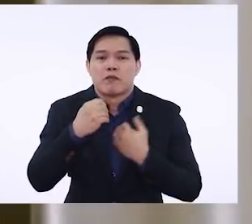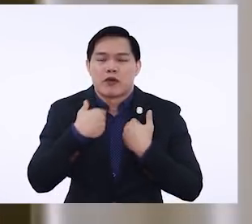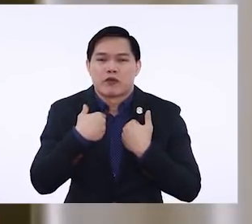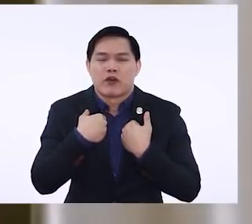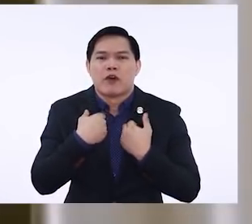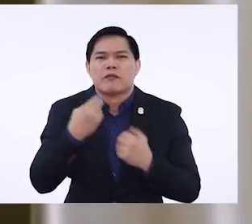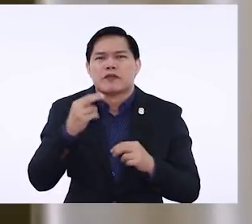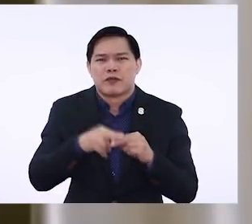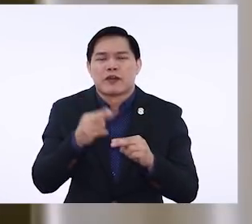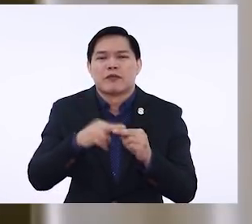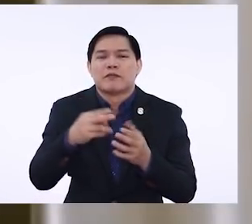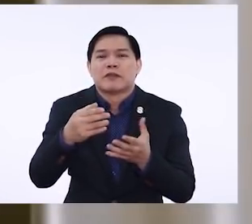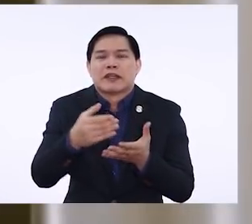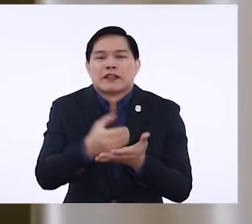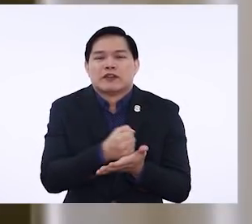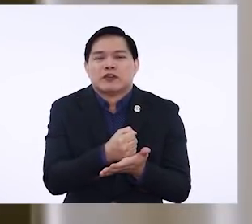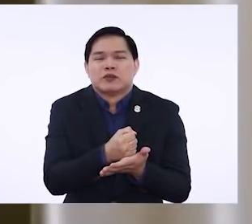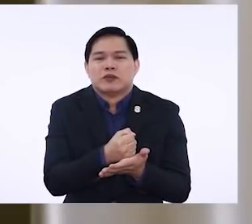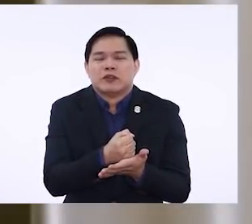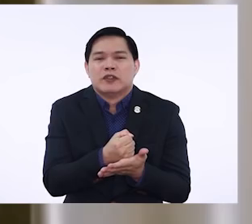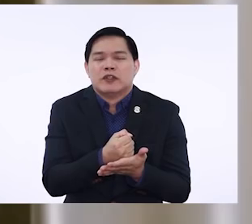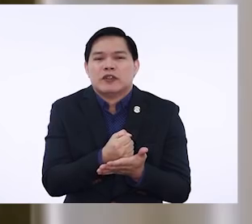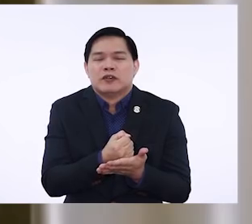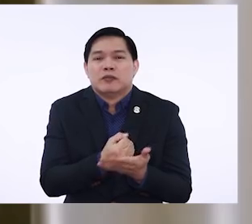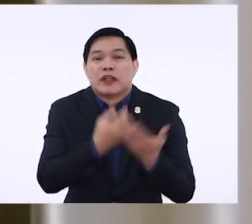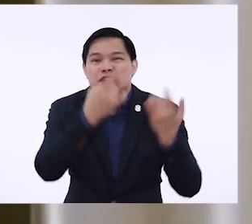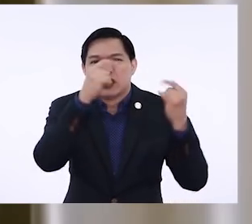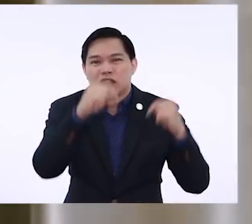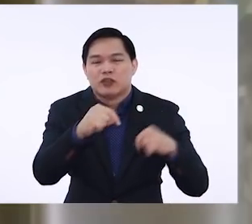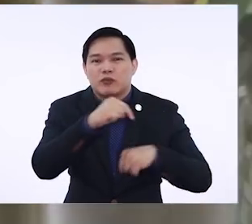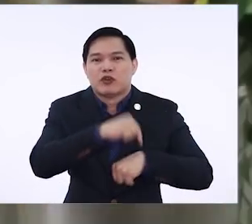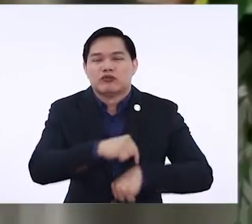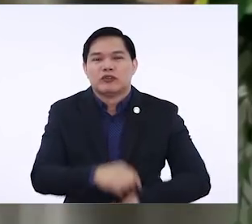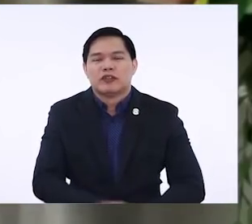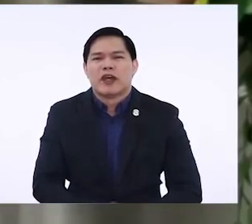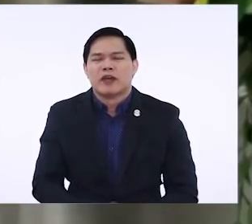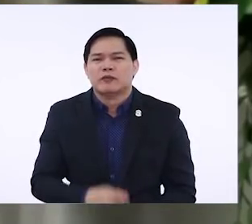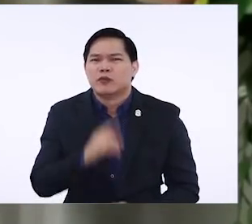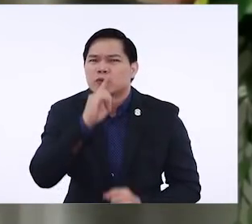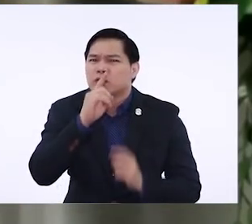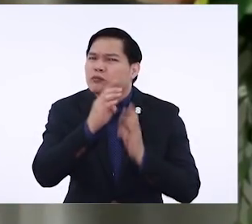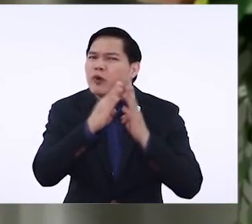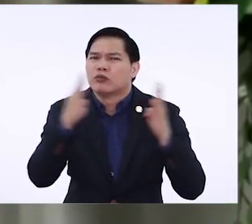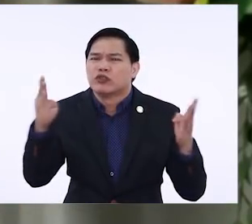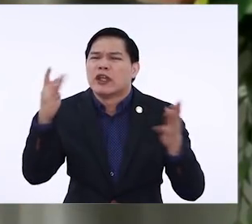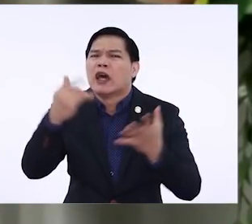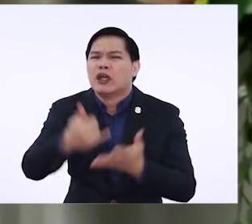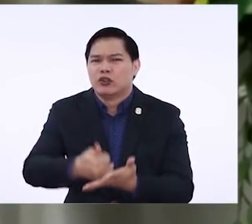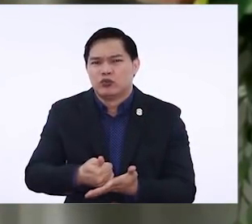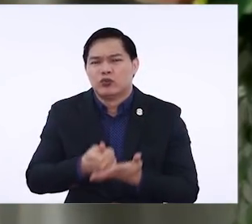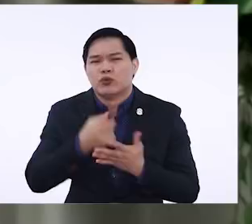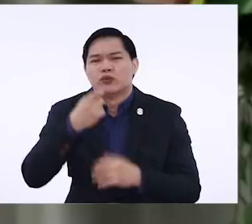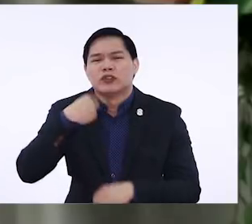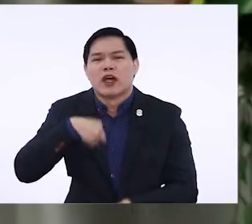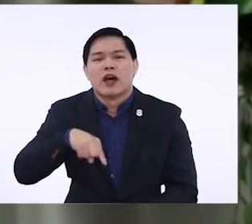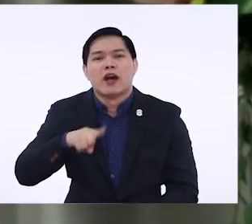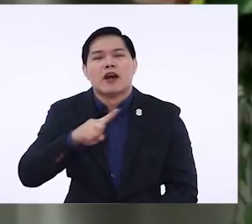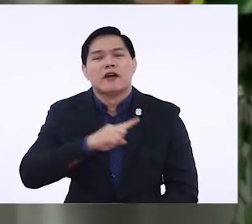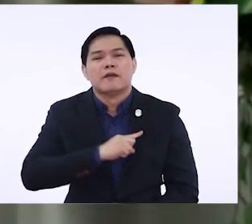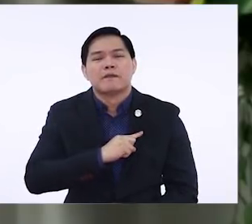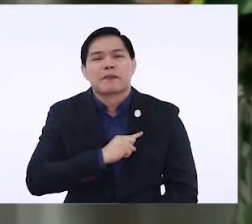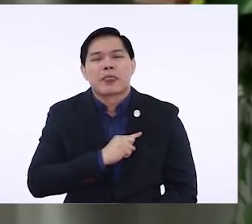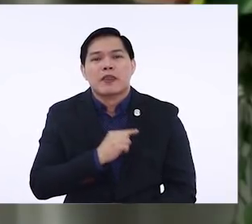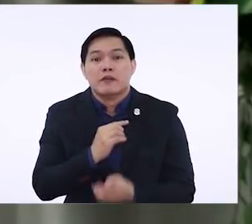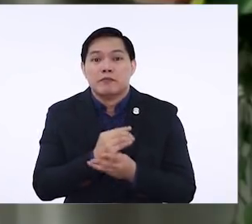ng karagdagang pagkakakitaan pagdating po ng panahon. Malaki po yung naitulong po sa amin,